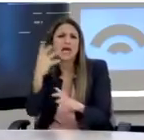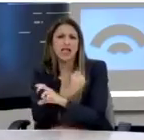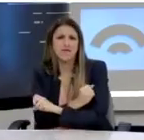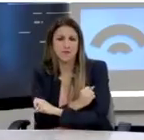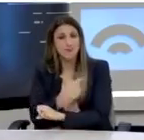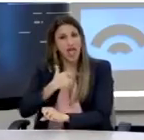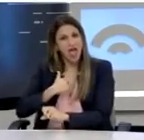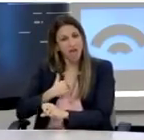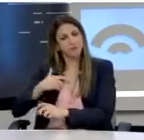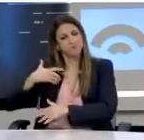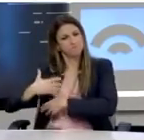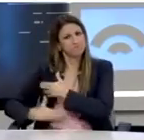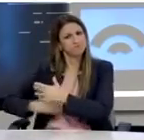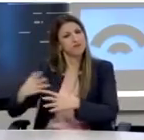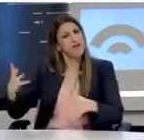ότι το καταφέρνουμε αυτό,